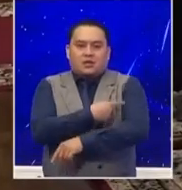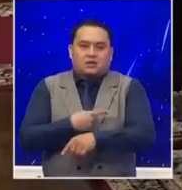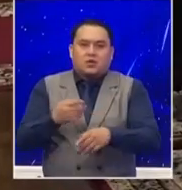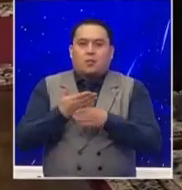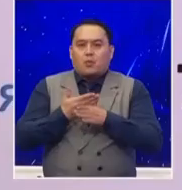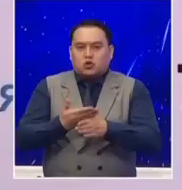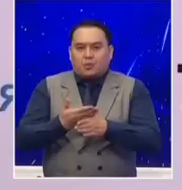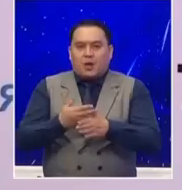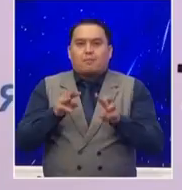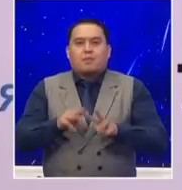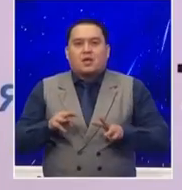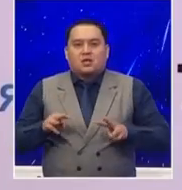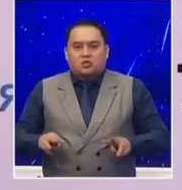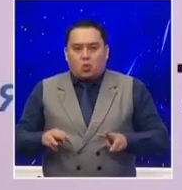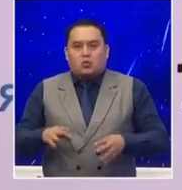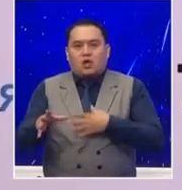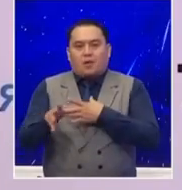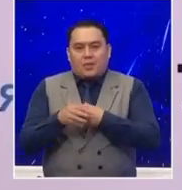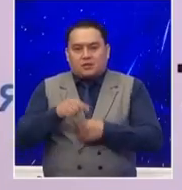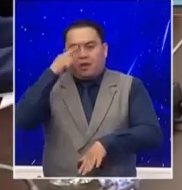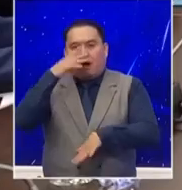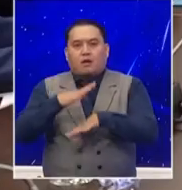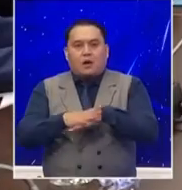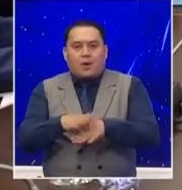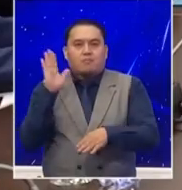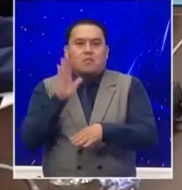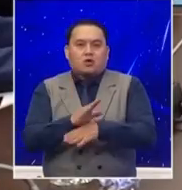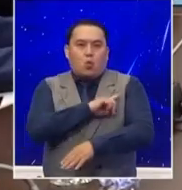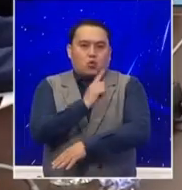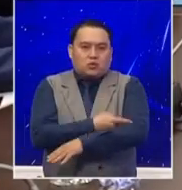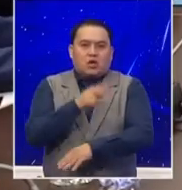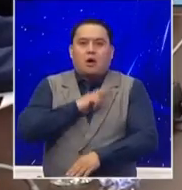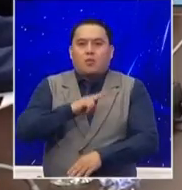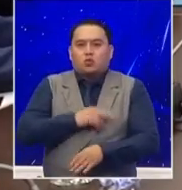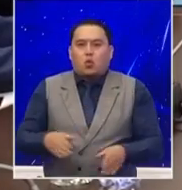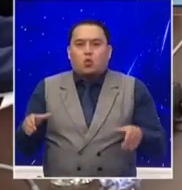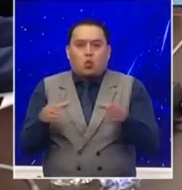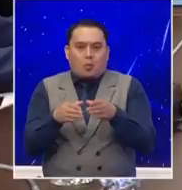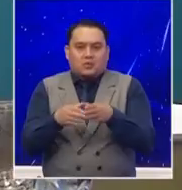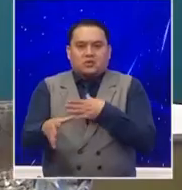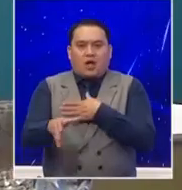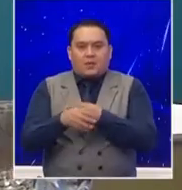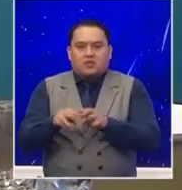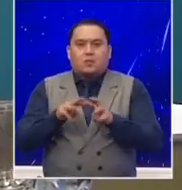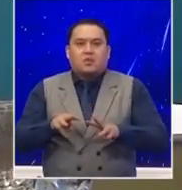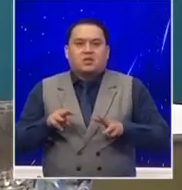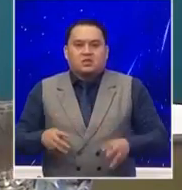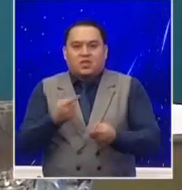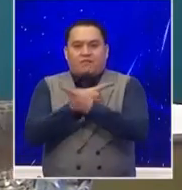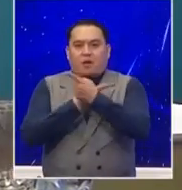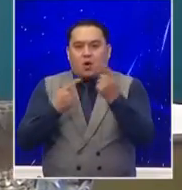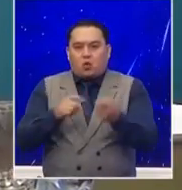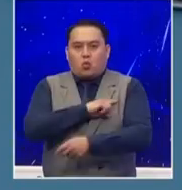медико-санитарной помощи. Министерству внутренних дел совместно с акиматами поручено усилить работу мониторинговых групп, а совместно с Министерством